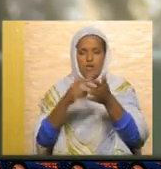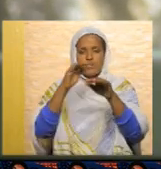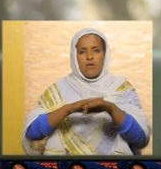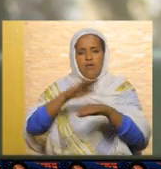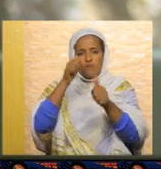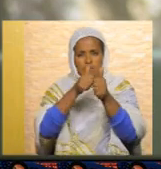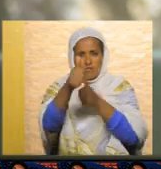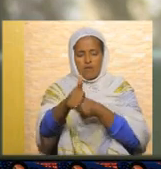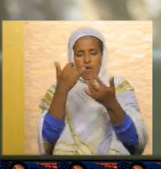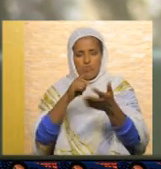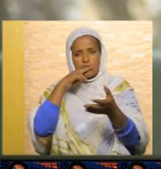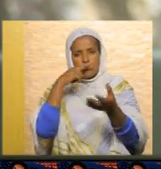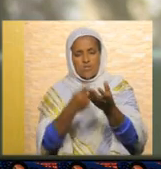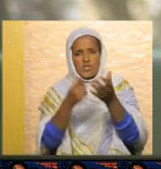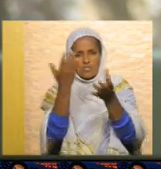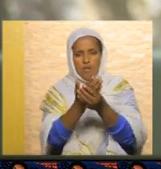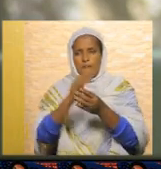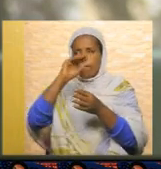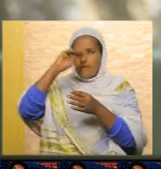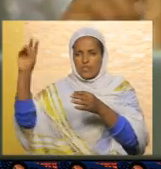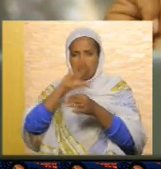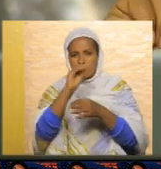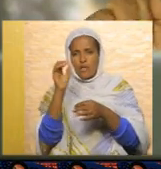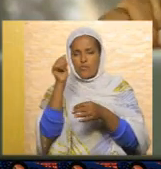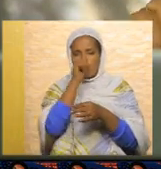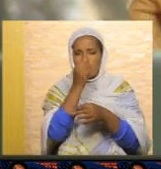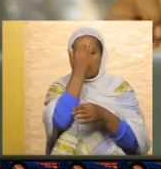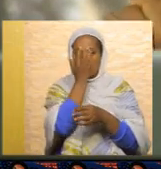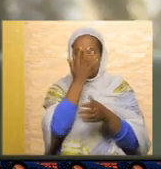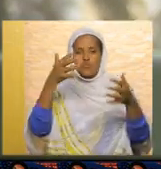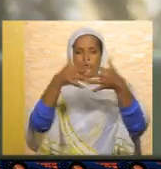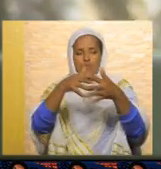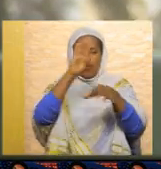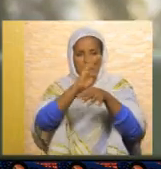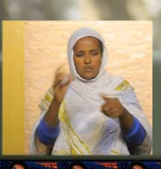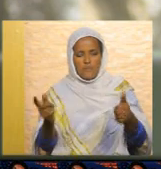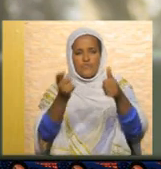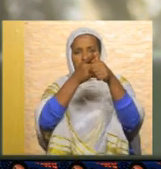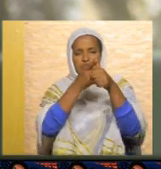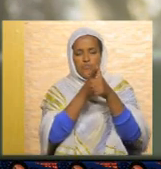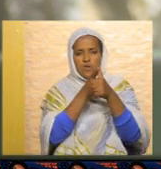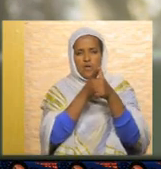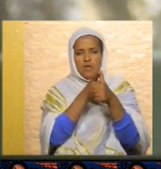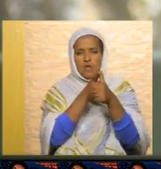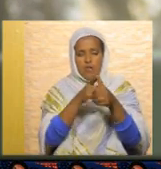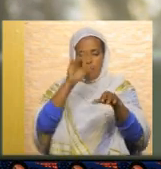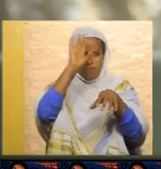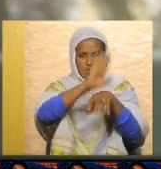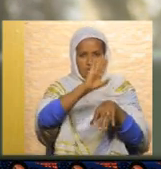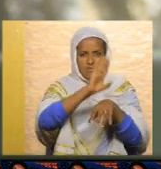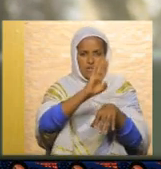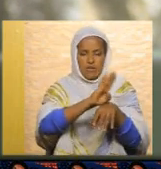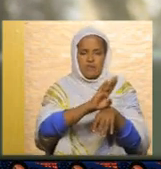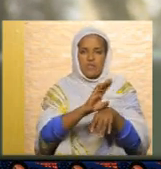ቅድስት በቤት አሀቲ ግዕዝ ብዙም አልችል፣ ግን አንዲት ቅድስት ቤተ ክርስቲያን በሴትነት ነው